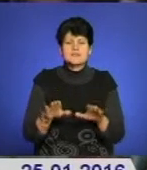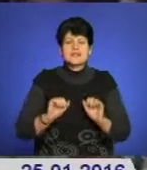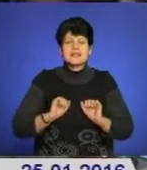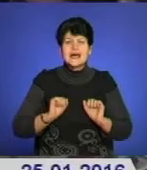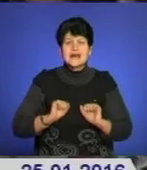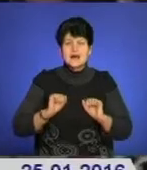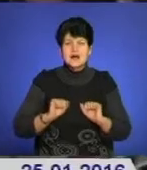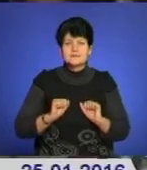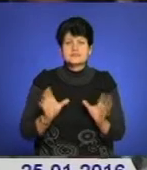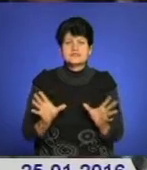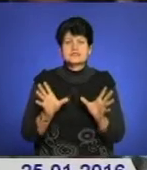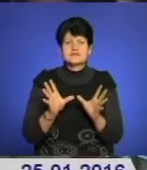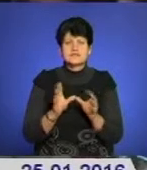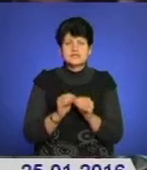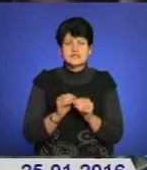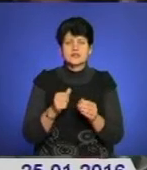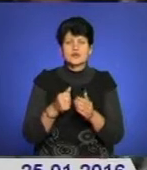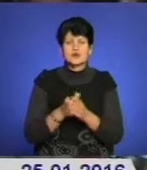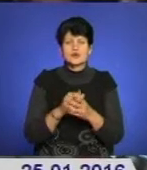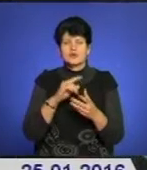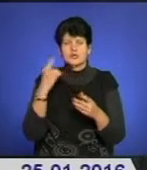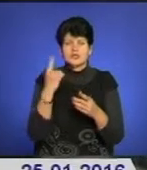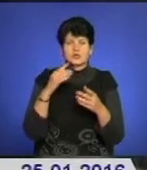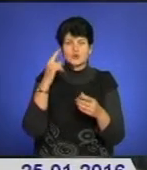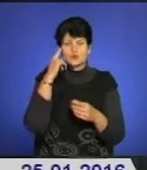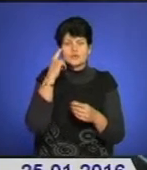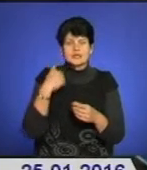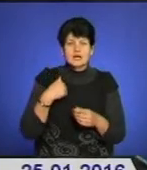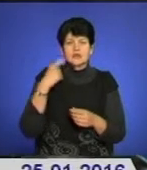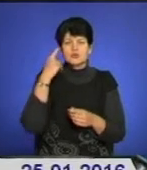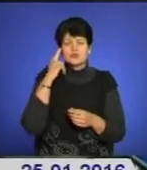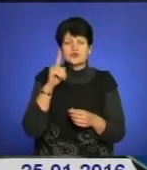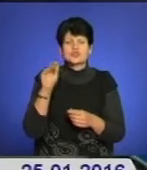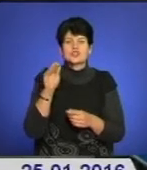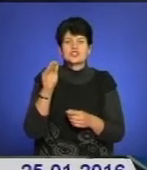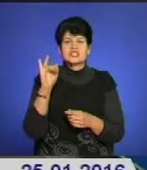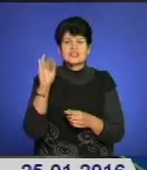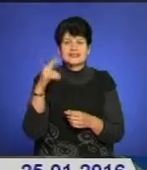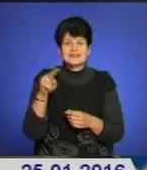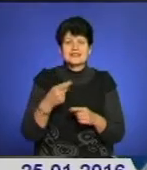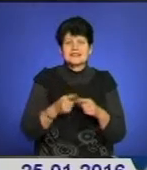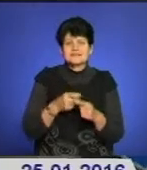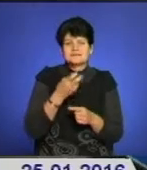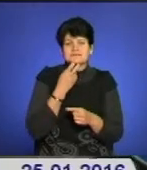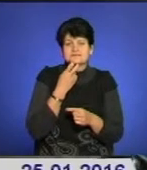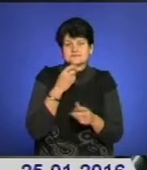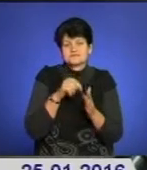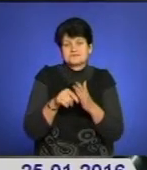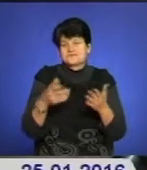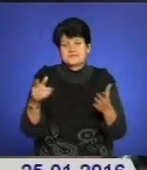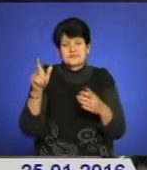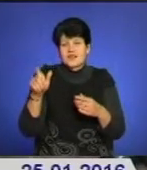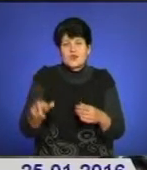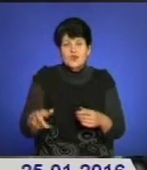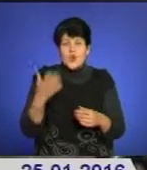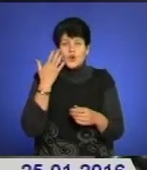стараємося звести до єдиної думки. Я думаю, що Жид – це така комічна роль. Коли